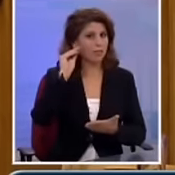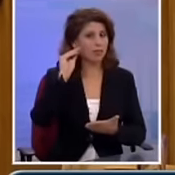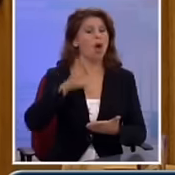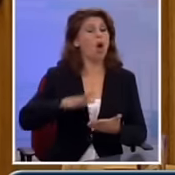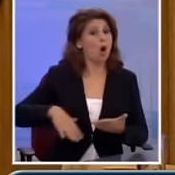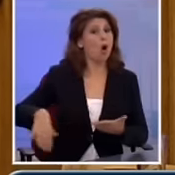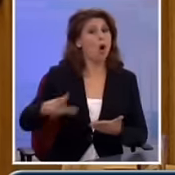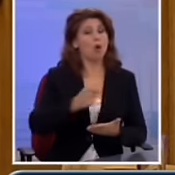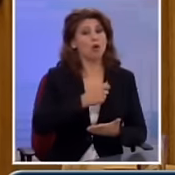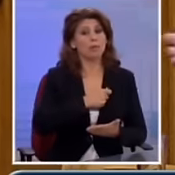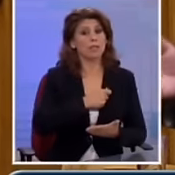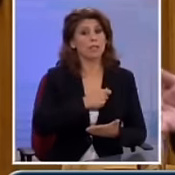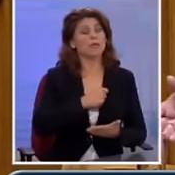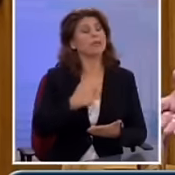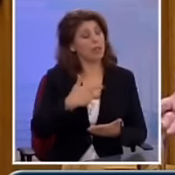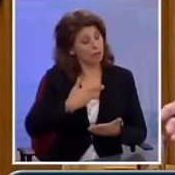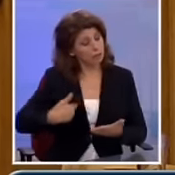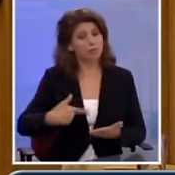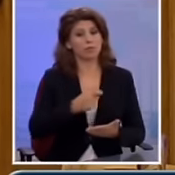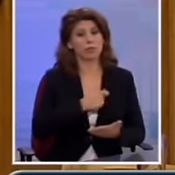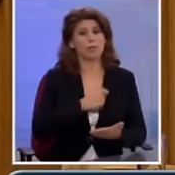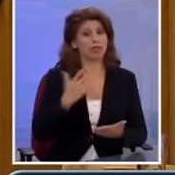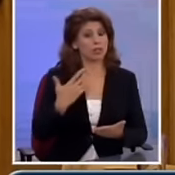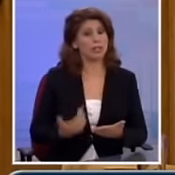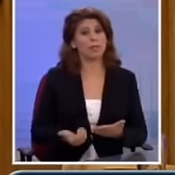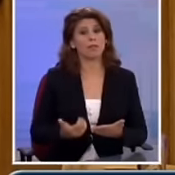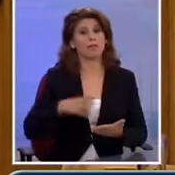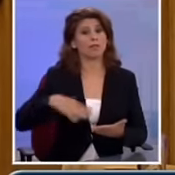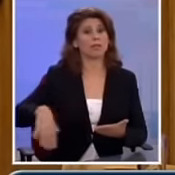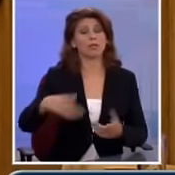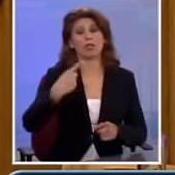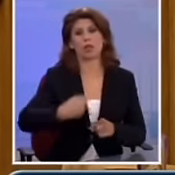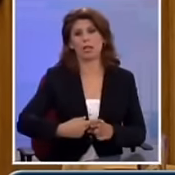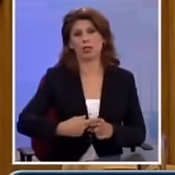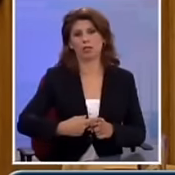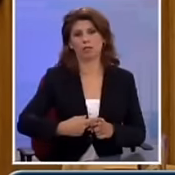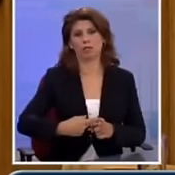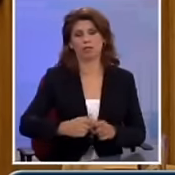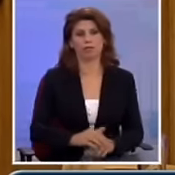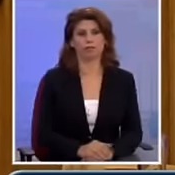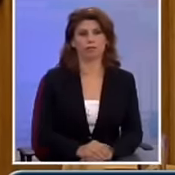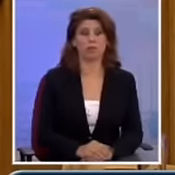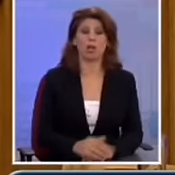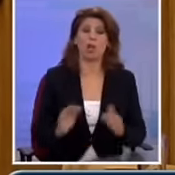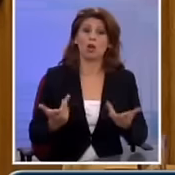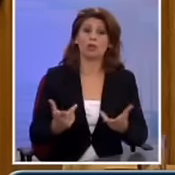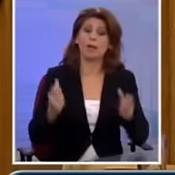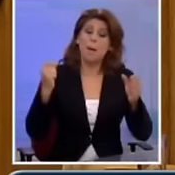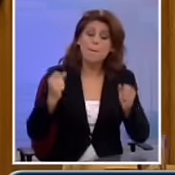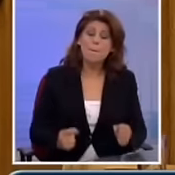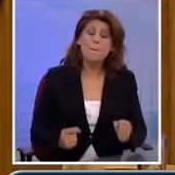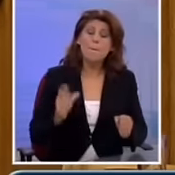όλων όσων πιστεύουν και πιστεύουμε ότι είμαστε ο λαός της Ελλάδας. Ότι μένουμε